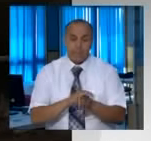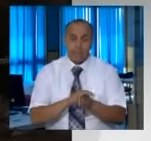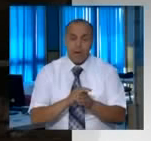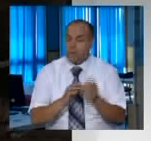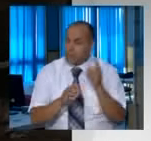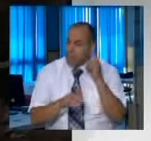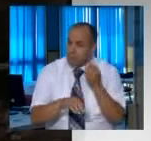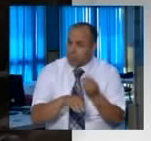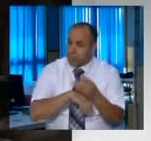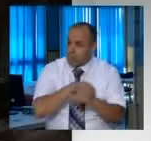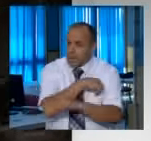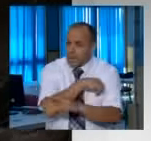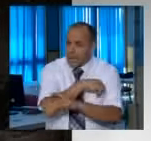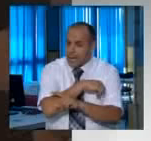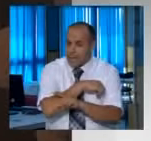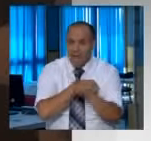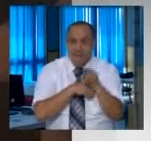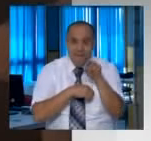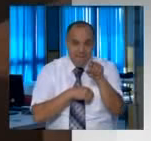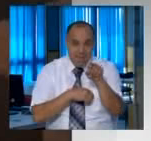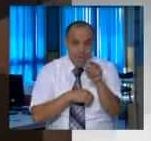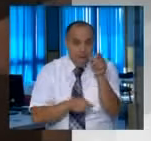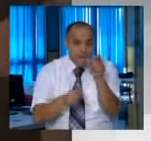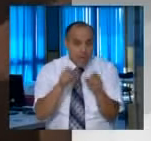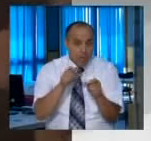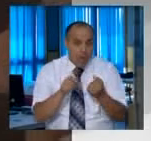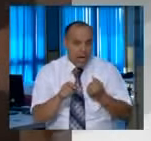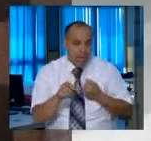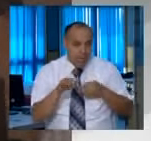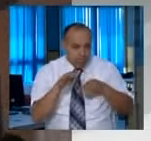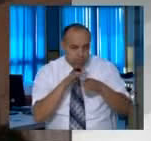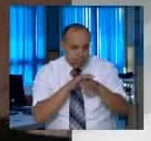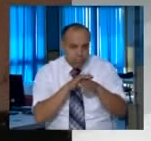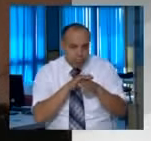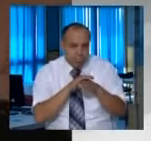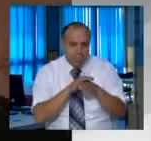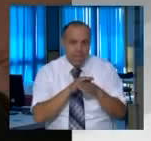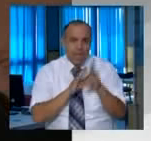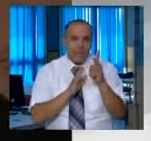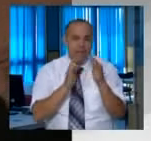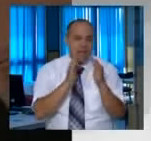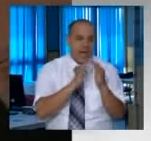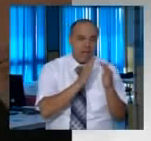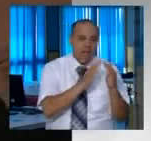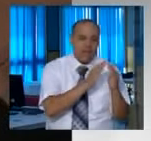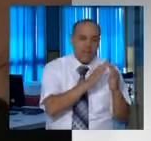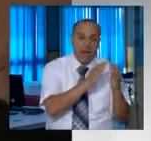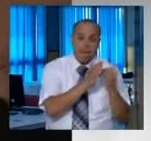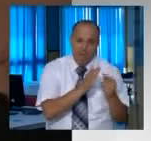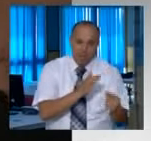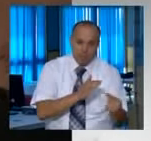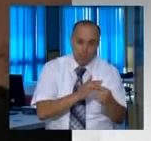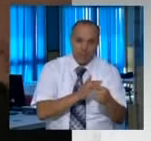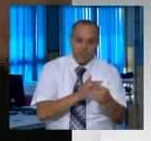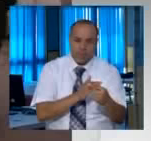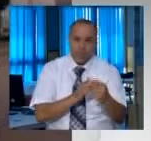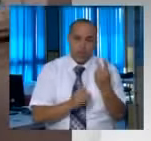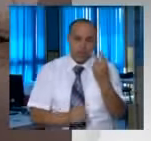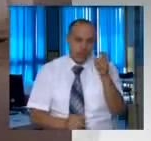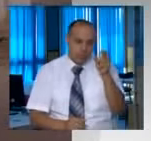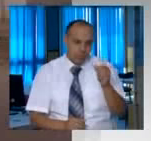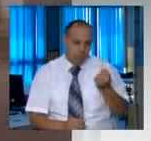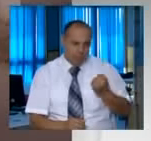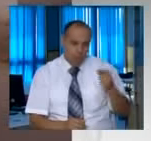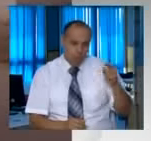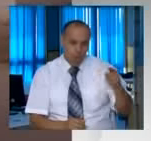معلومات استخباراتية تفيد بتحصن مجموعة إرهابية بثلاثة مساكن في حي الكرمة، من بينهم الإرهابيين